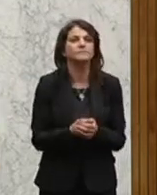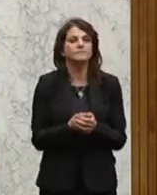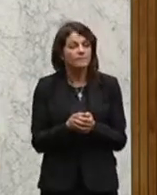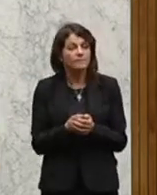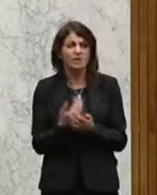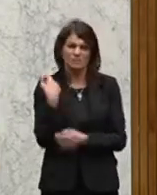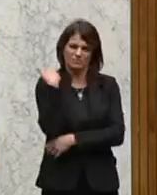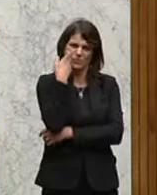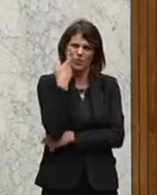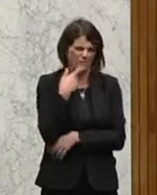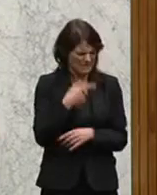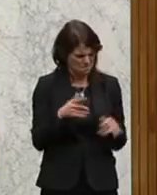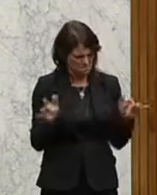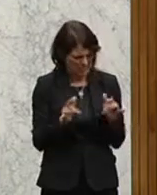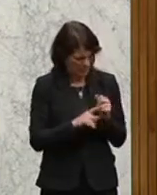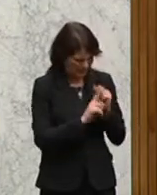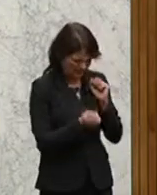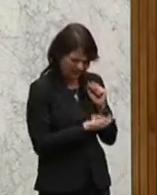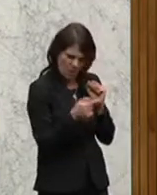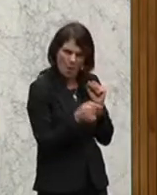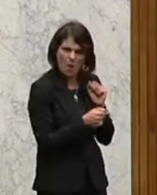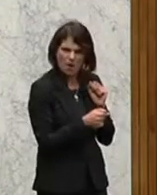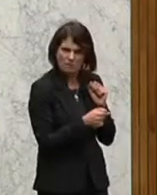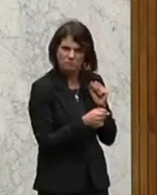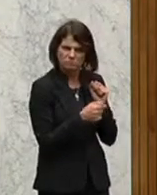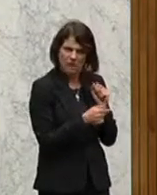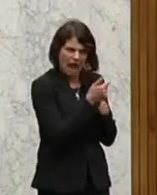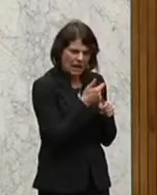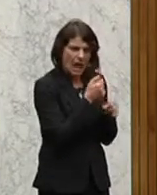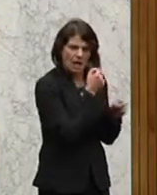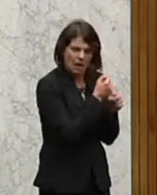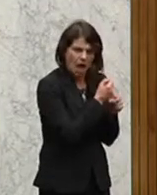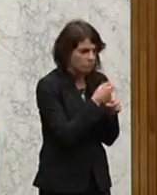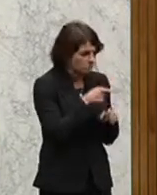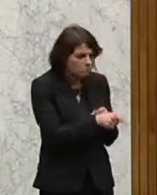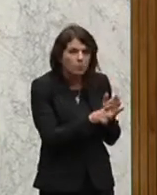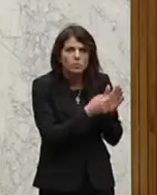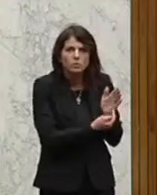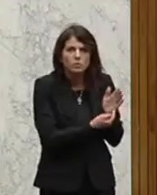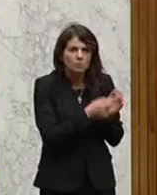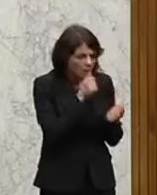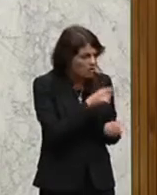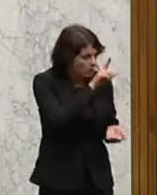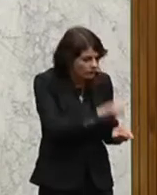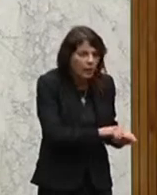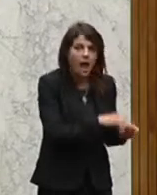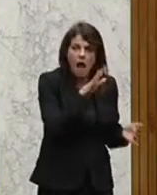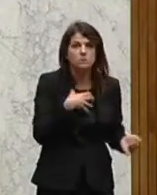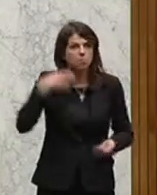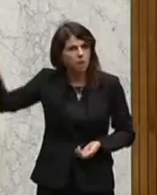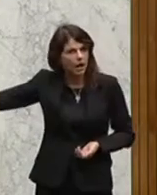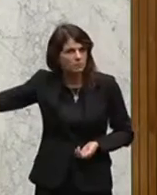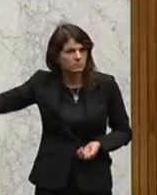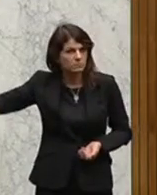mich, was ein Pensionsfonds, der eine Anleihe gezeichnet hat, dafür kann, dass er jetzt weniger bekommt als die Bayern,